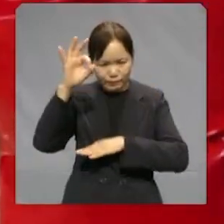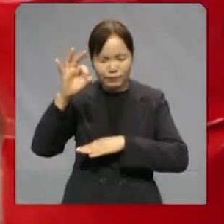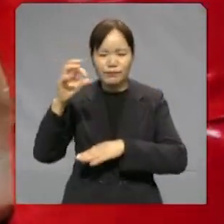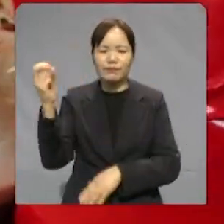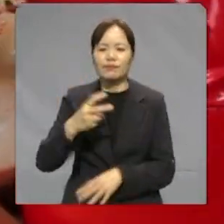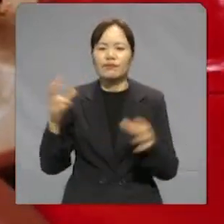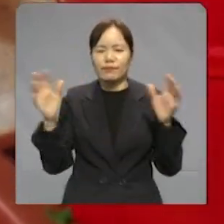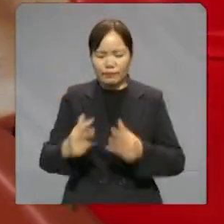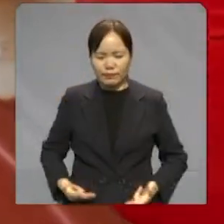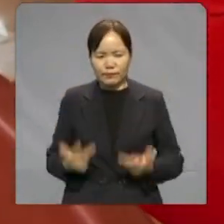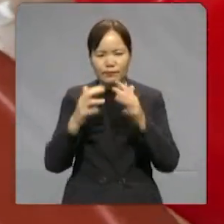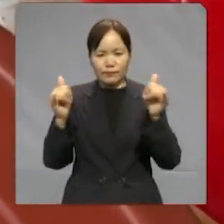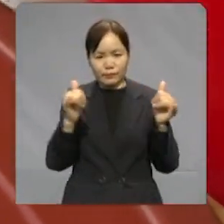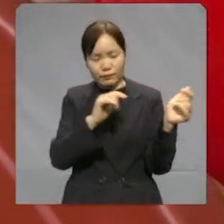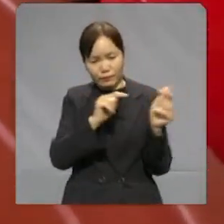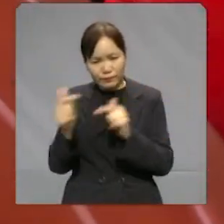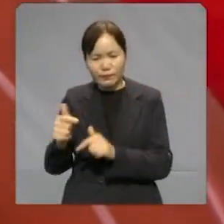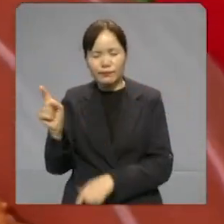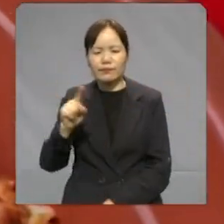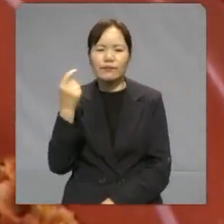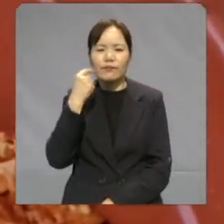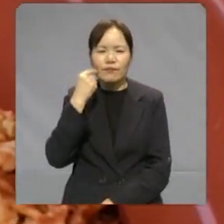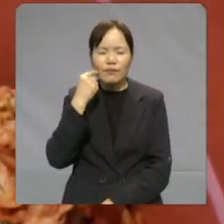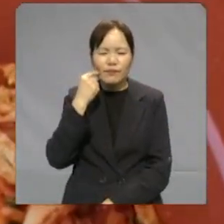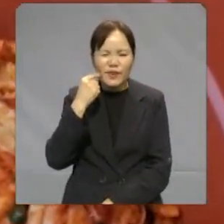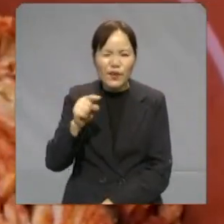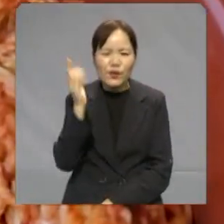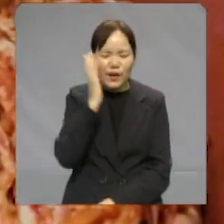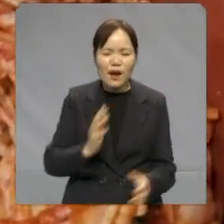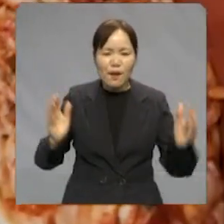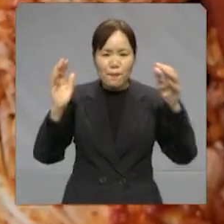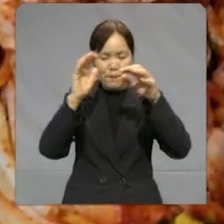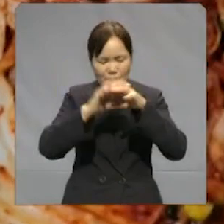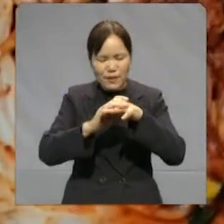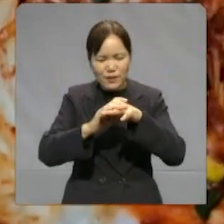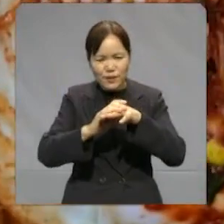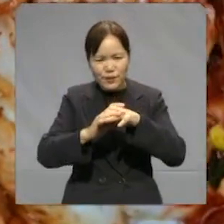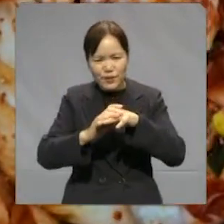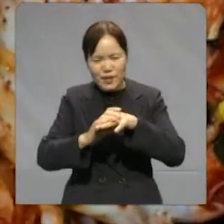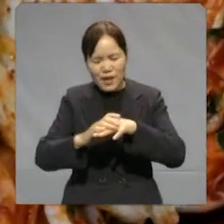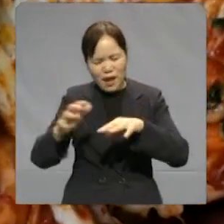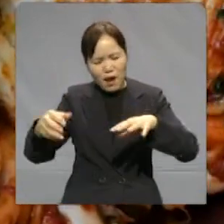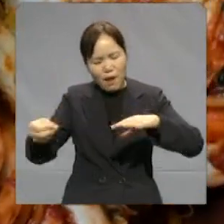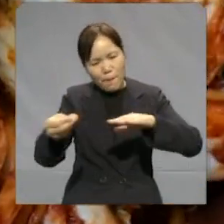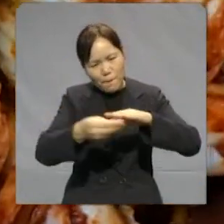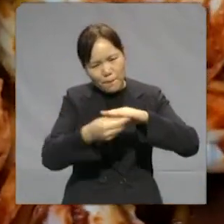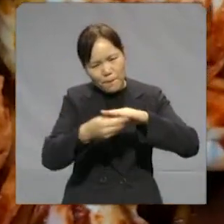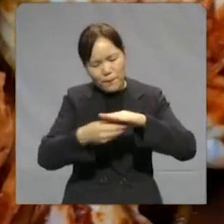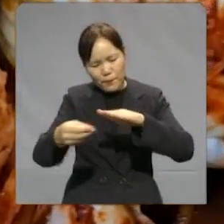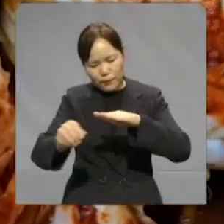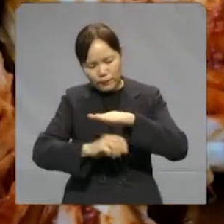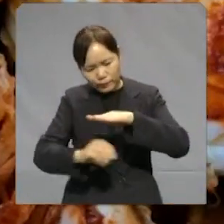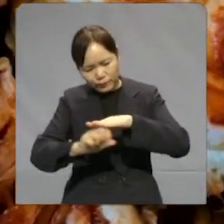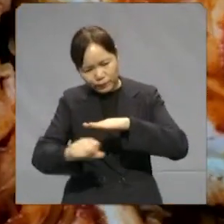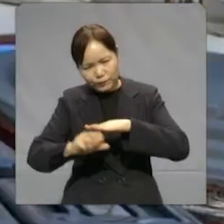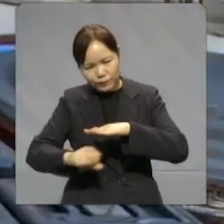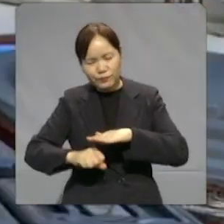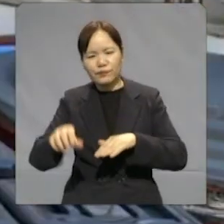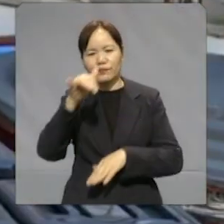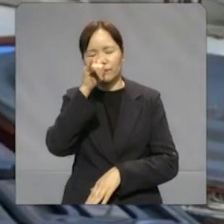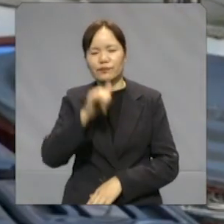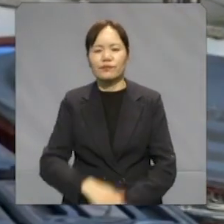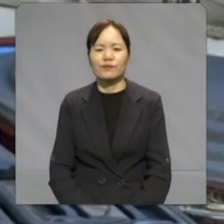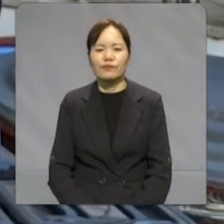다시 모인 봉사자들은 노랗게 잘 절여진 배추에 배추쑥을 정성껏 넣습니다.